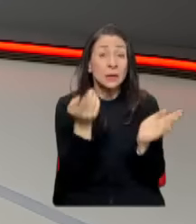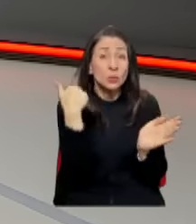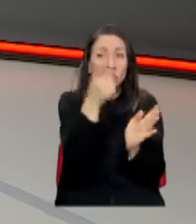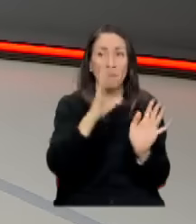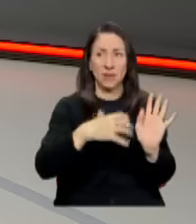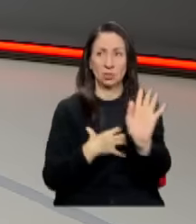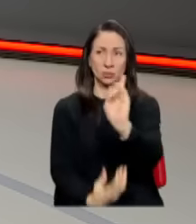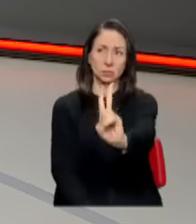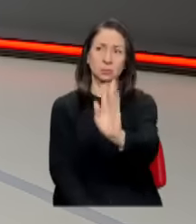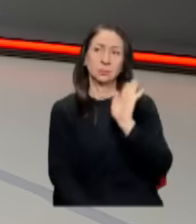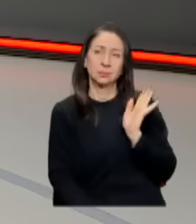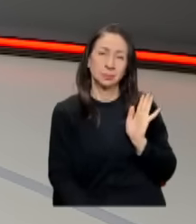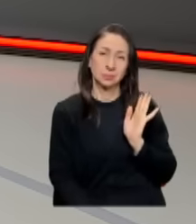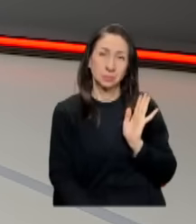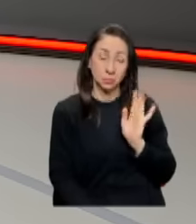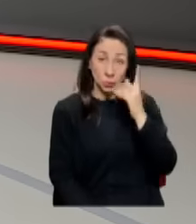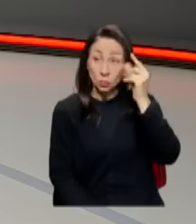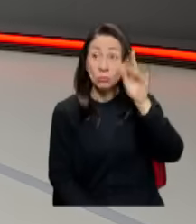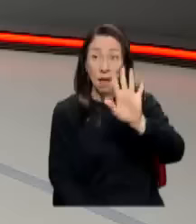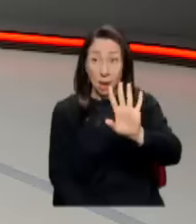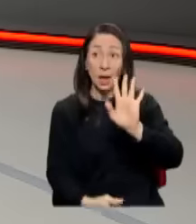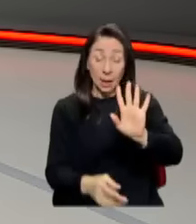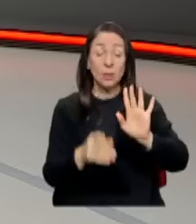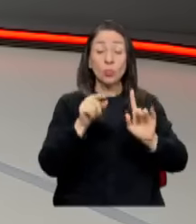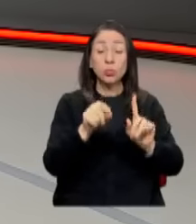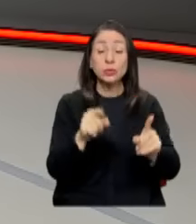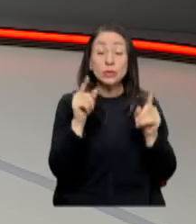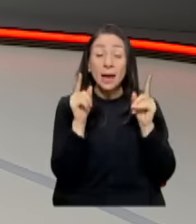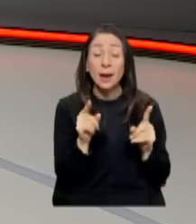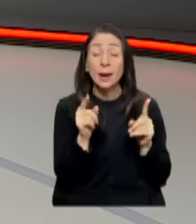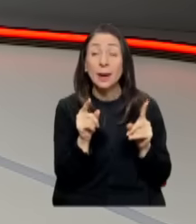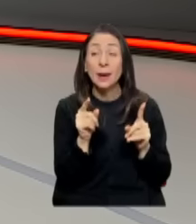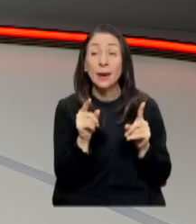Dolayısıyla patron sizsiniz. Ve buradaki